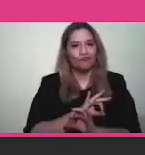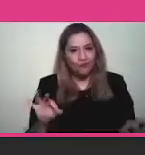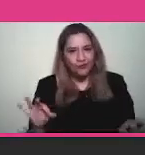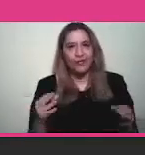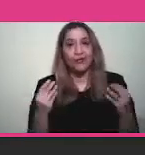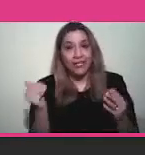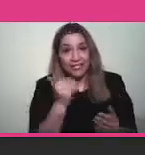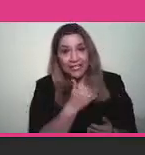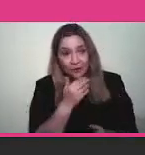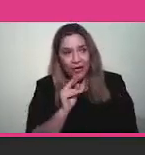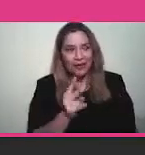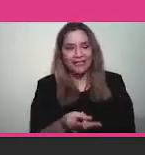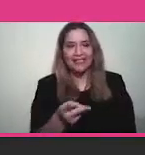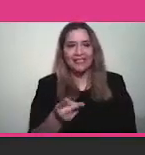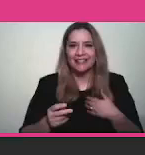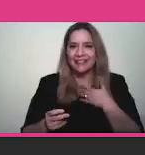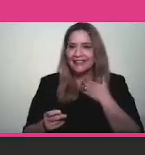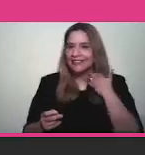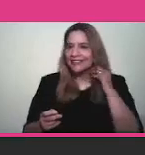γρήγορη.